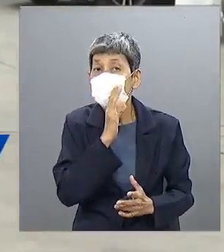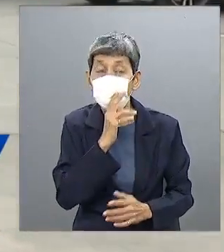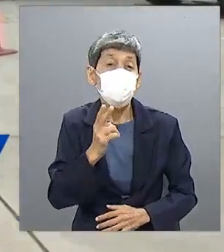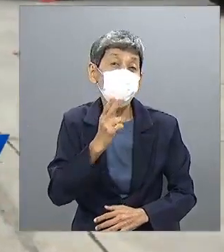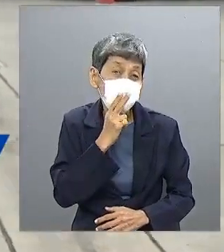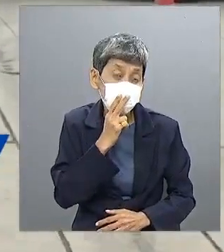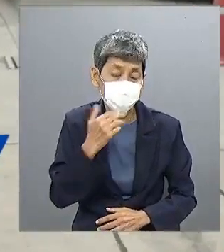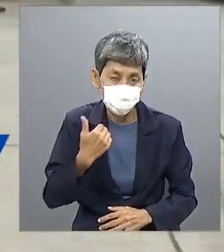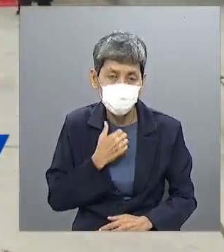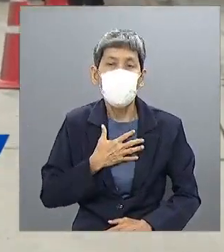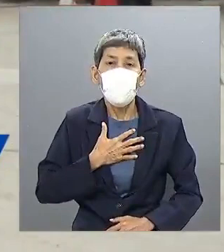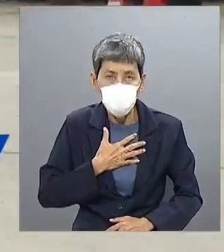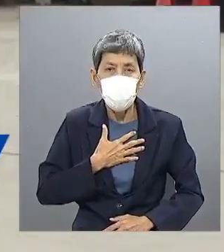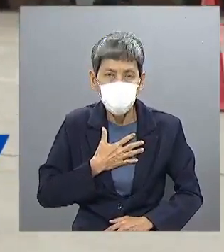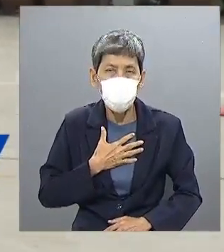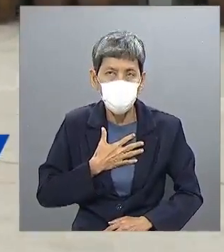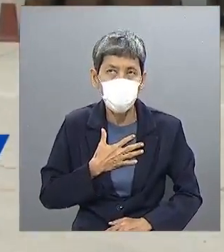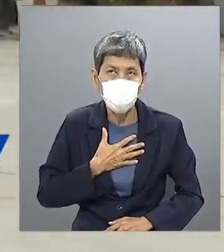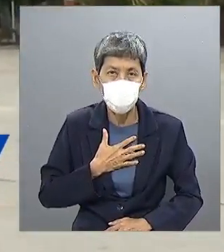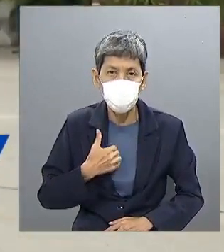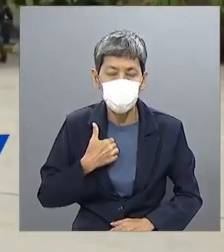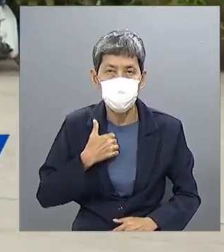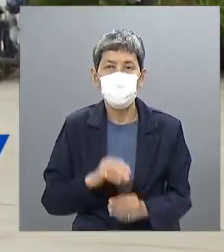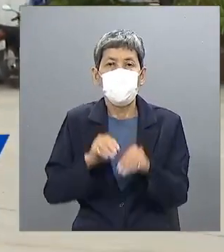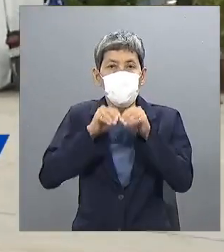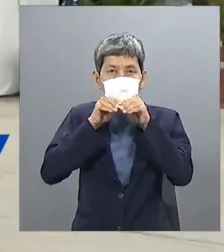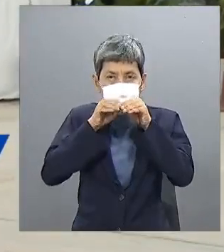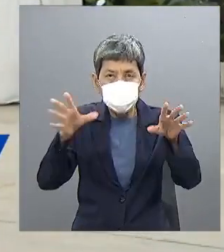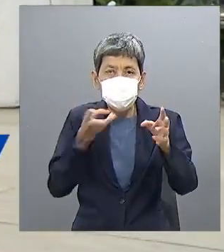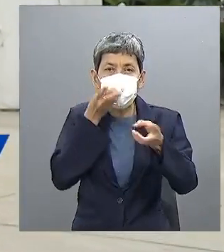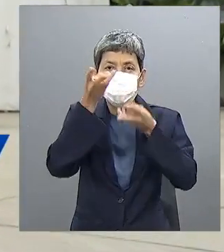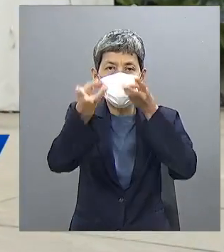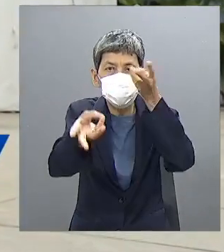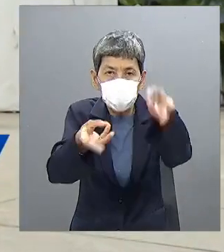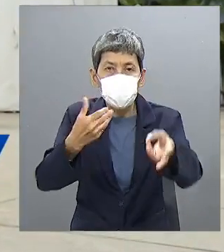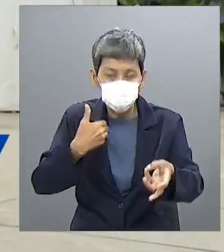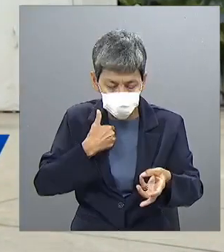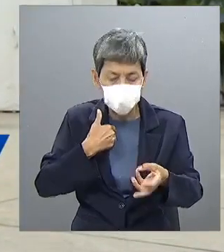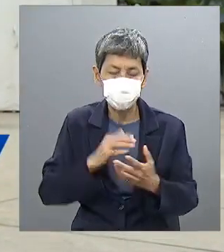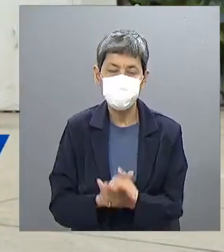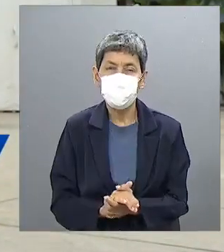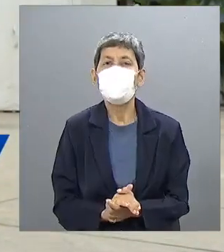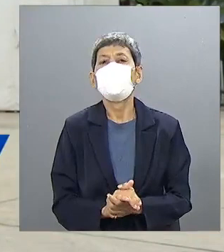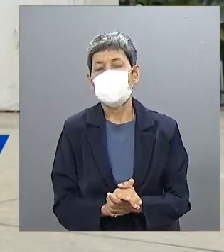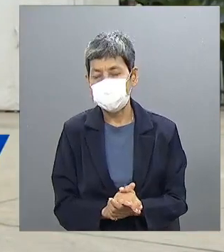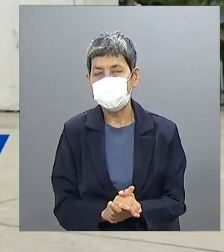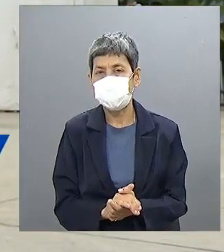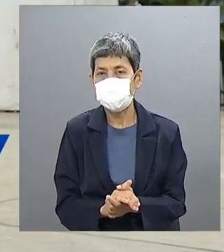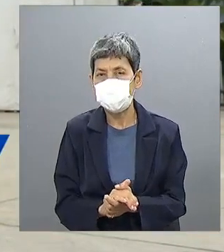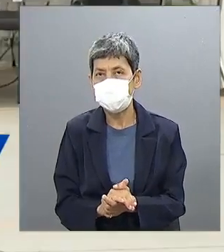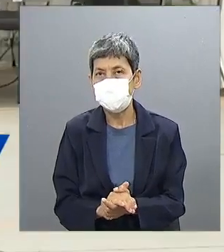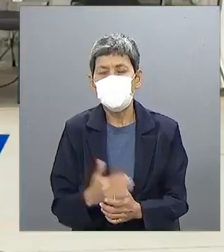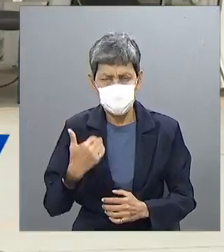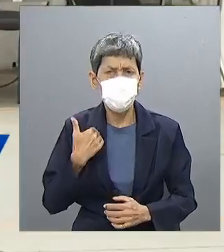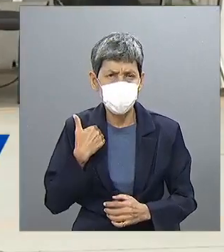การไอสำลักนะครับมันก็เป็นการแพร่กระจายน้ำลายนะครับไปสู่คนรอบข้างด้วยและที่สำคัญนะครับอย่างที่จะมีการ